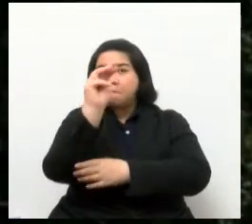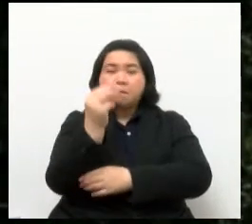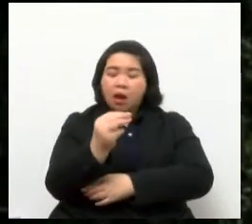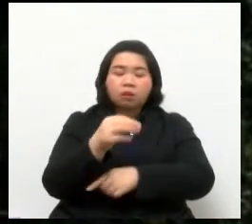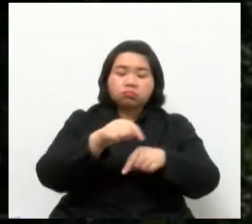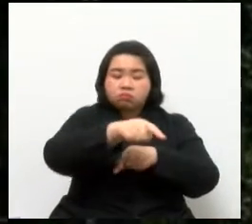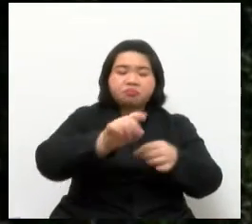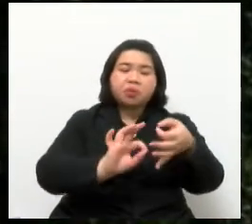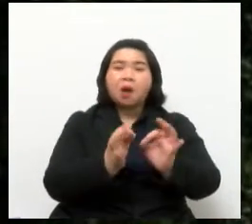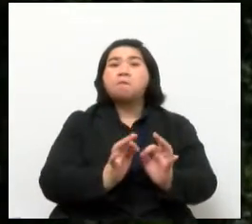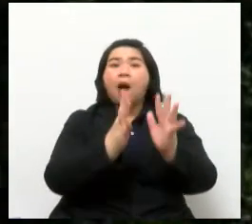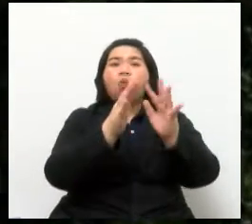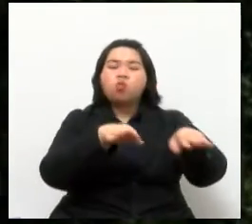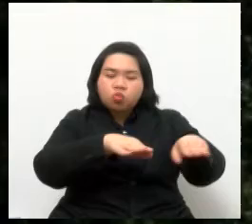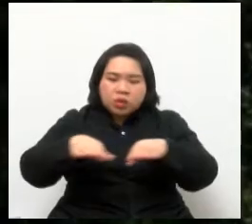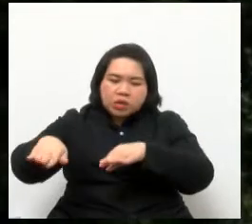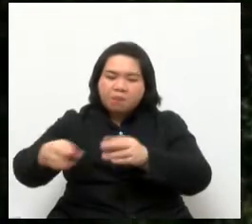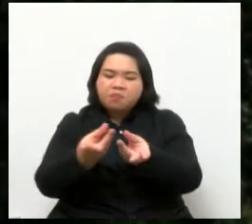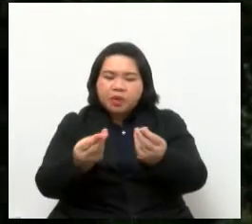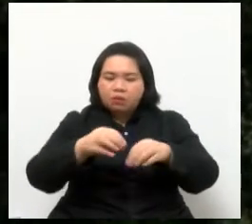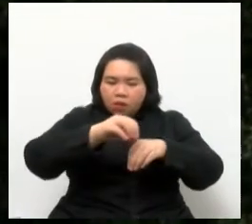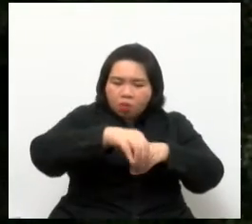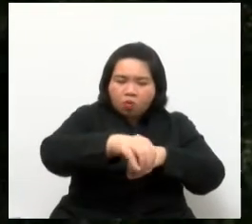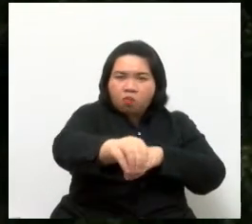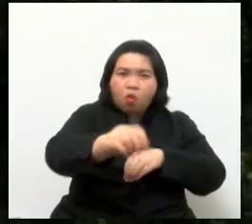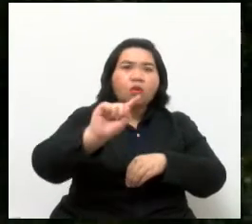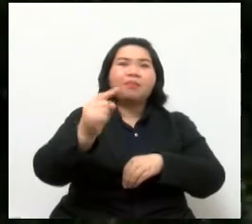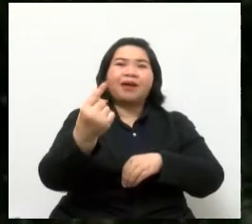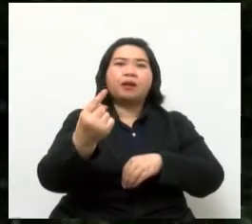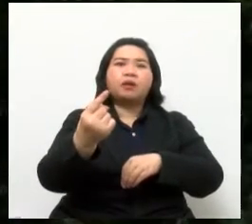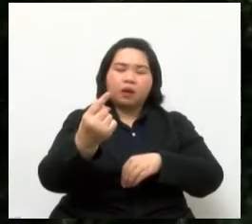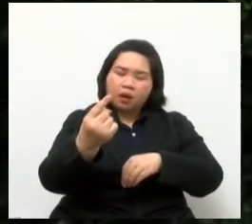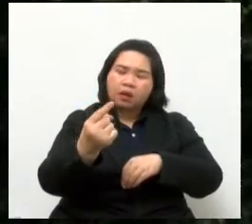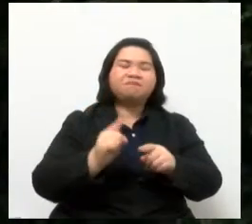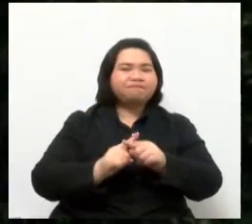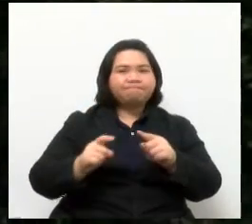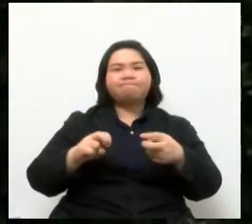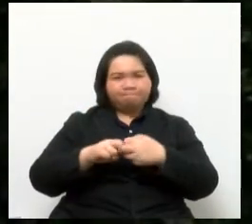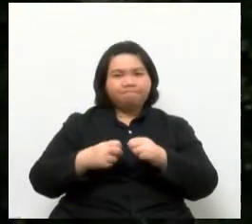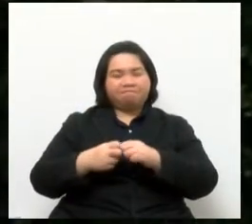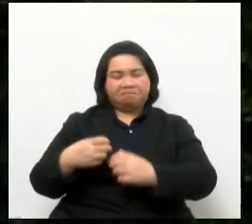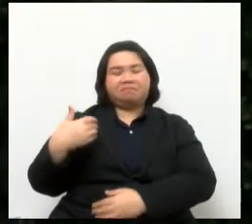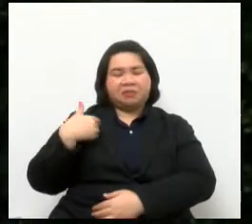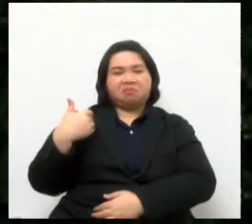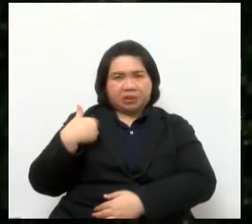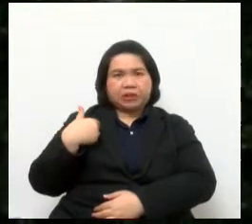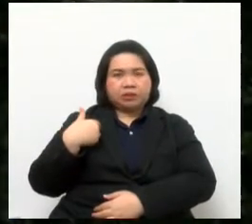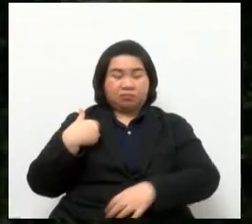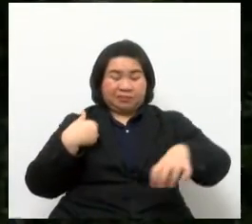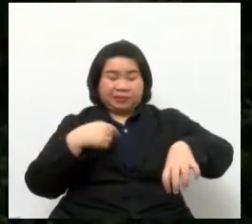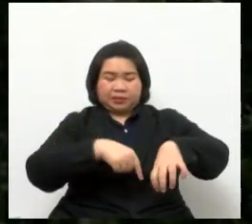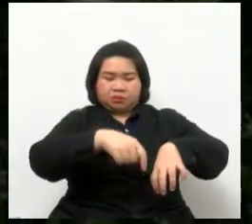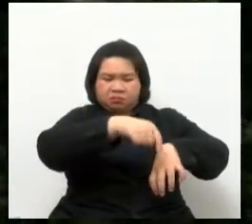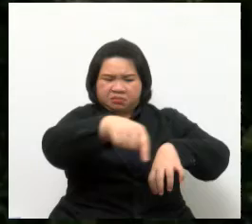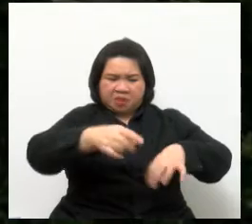างๆเพื่อเตรียมพื้นที่สำหรับการทำเกษตรในรอบถัดไปทำให้ในชุมชนปกคลุมไปด้วยหมอกควัน